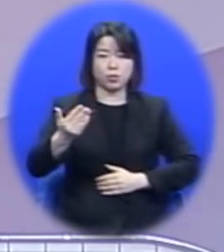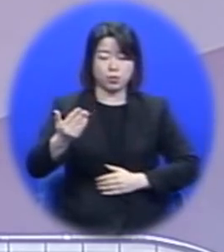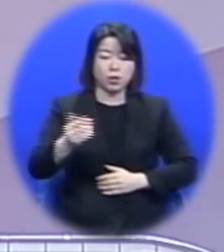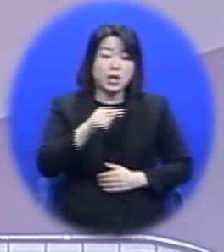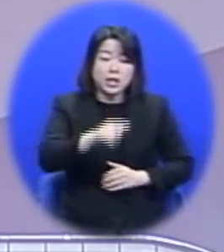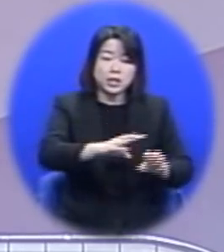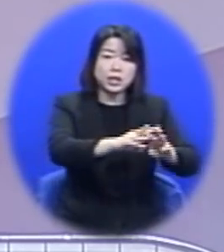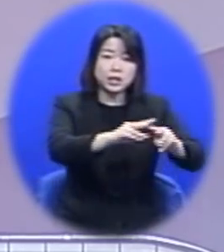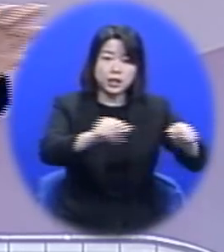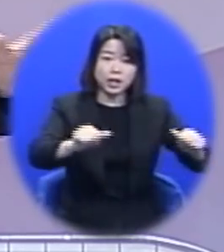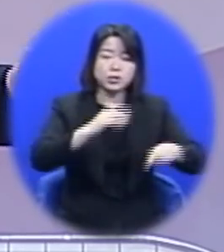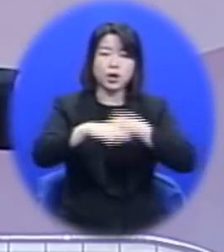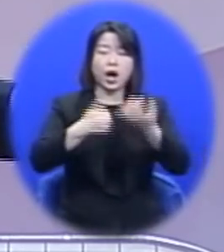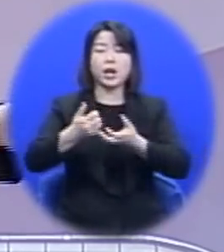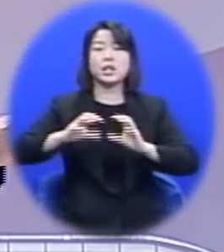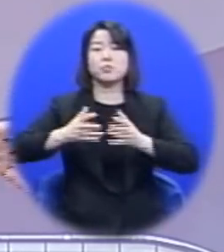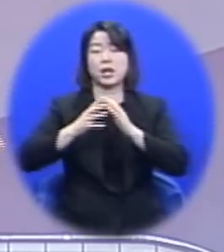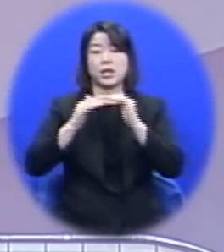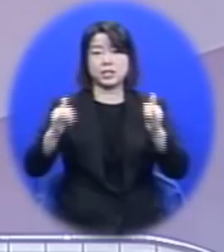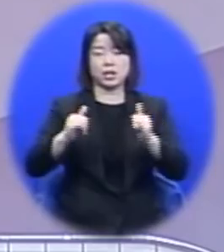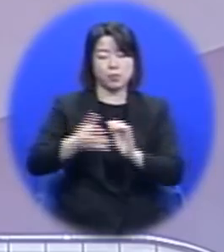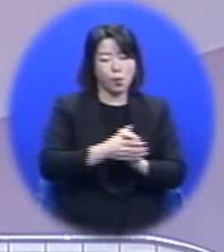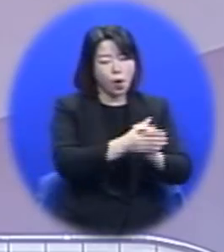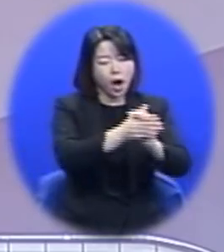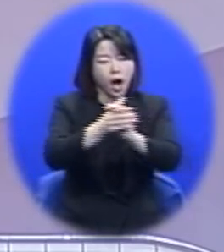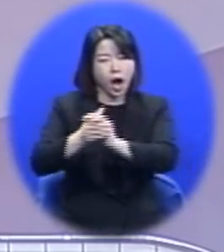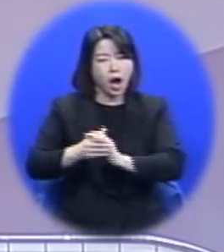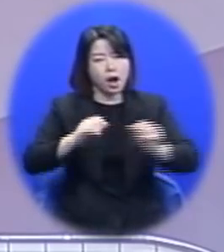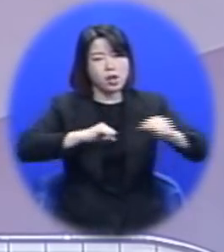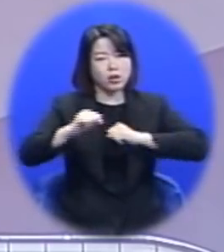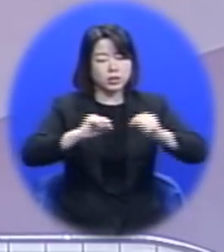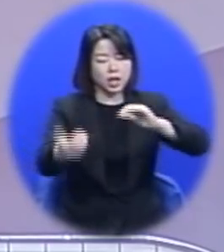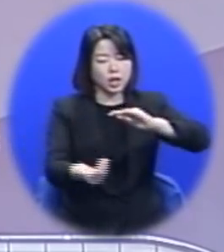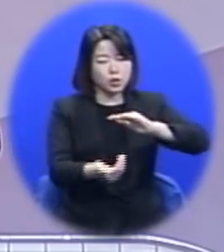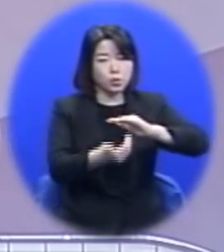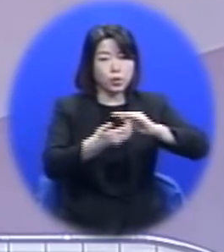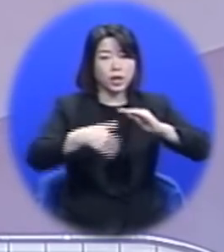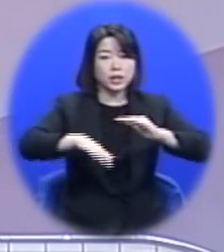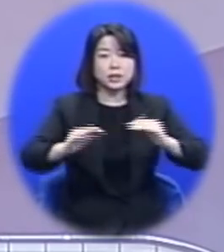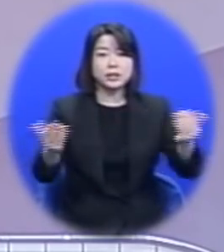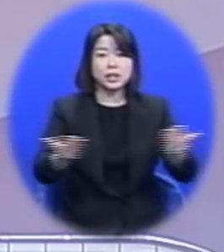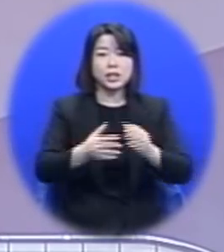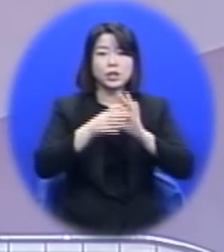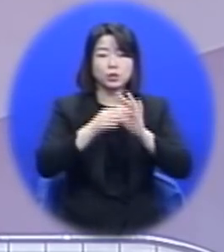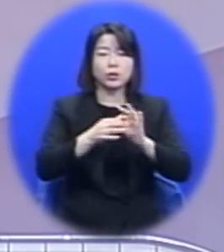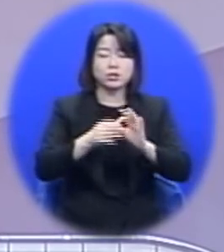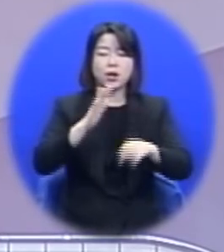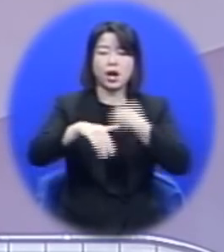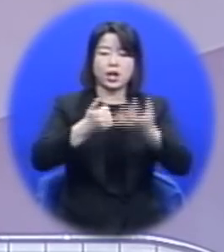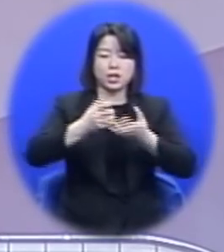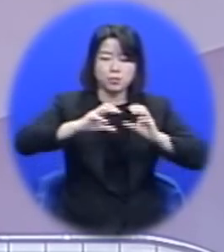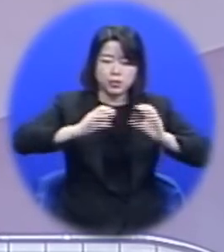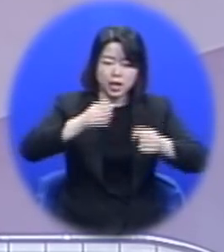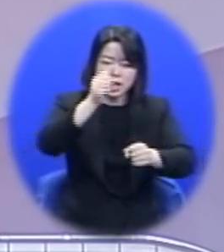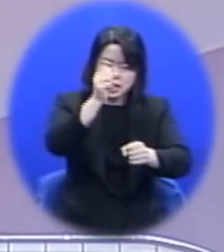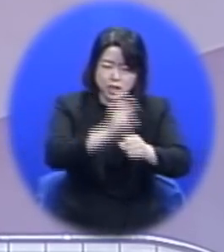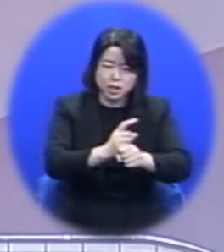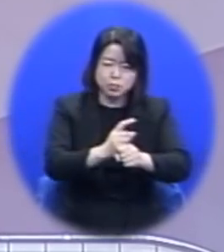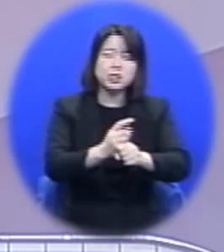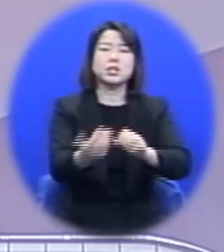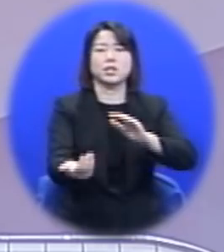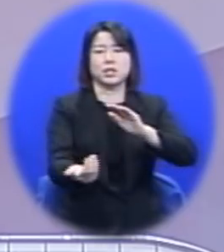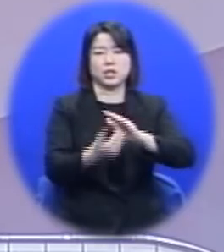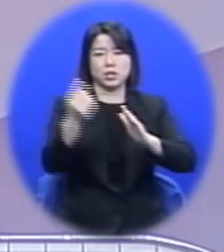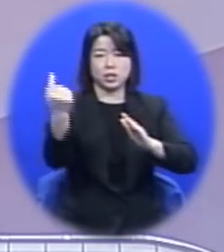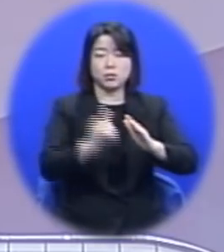사람들이 화목하게 하는 역사를 이루어가는 그 일을 통해서 하나님의 나라가 이미 임했구나 하는 것을 우리가 알게 된다는 것입니다.